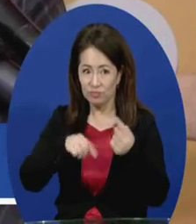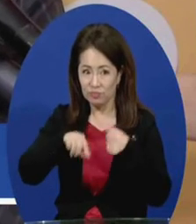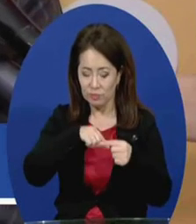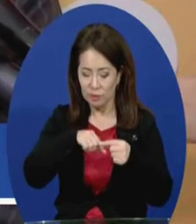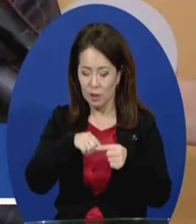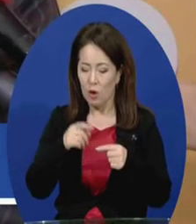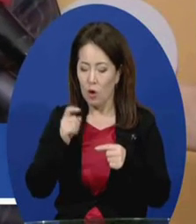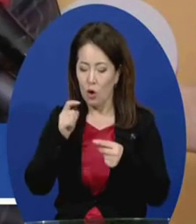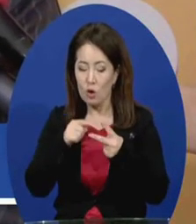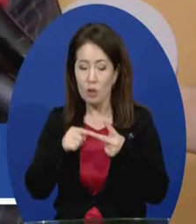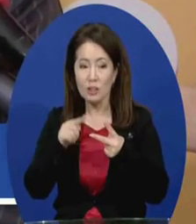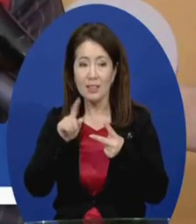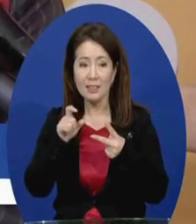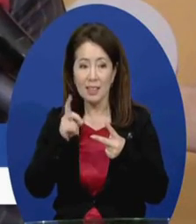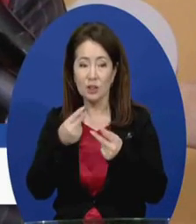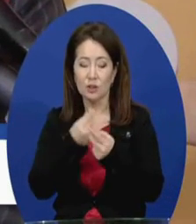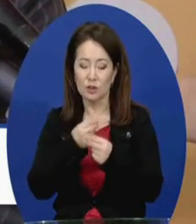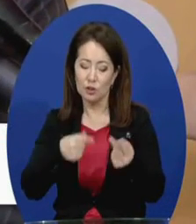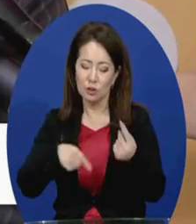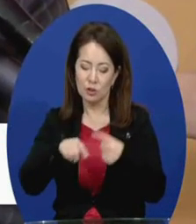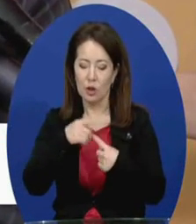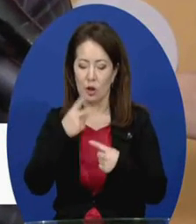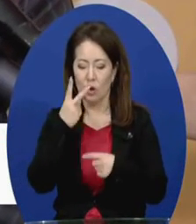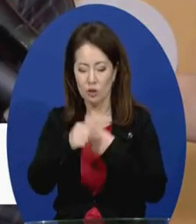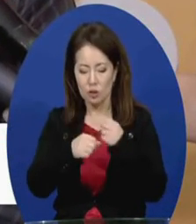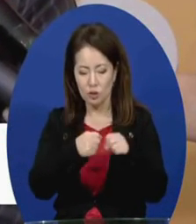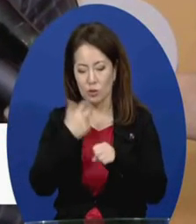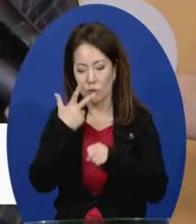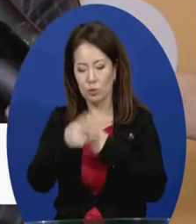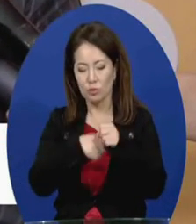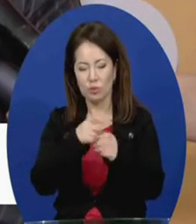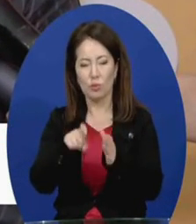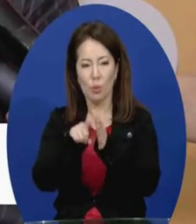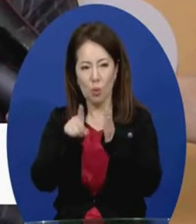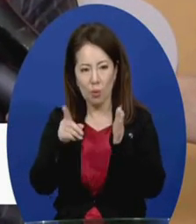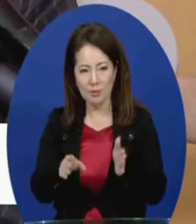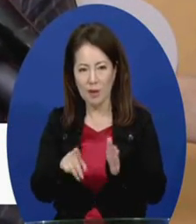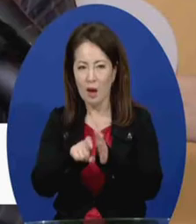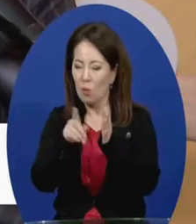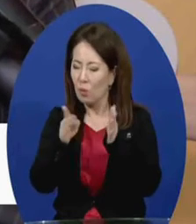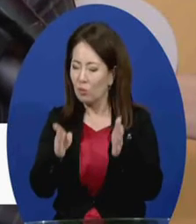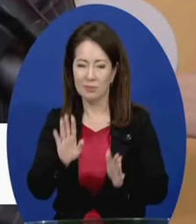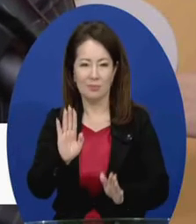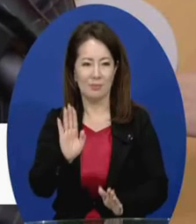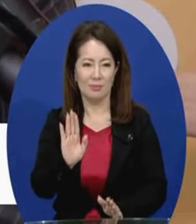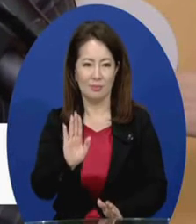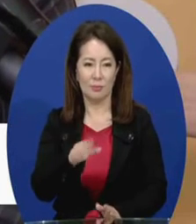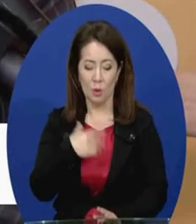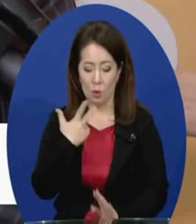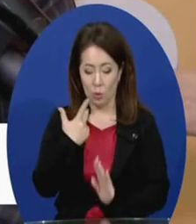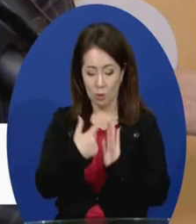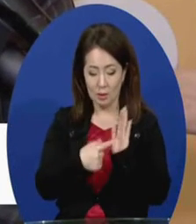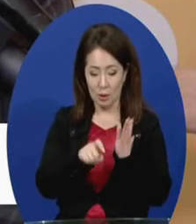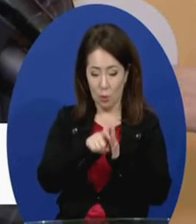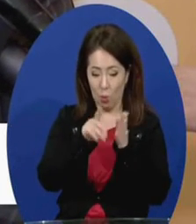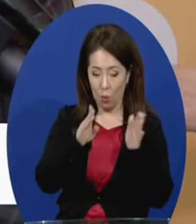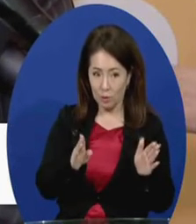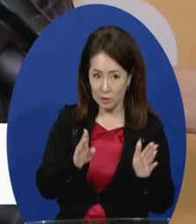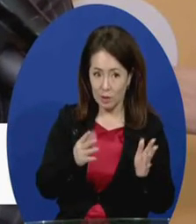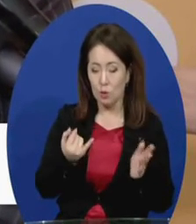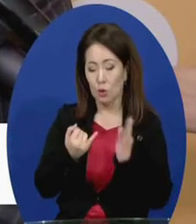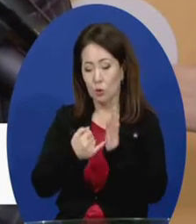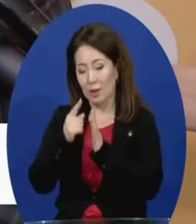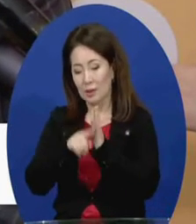арилжах учраас заавал 2 жилийн хугацаатай 3 жилийн хугацаатай гэдэг утгаараа биш. Тодорхой 3 сарын хугацаанд 6 сарын